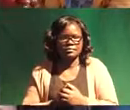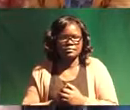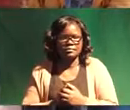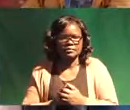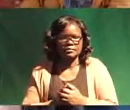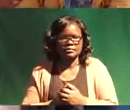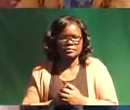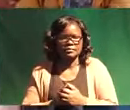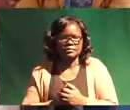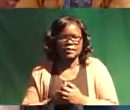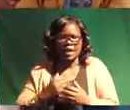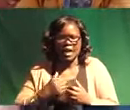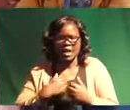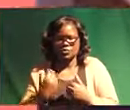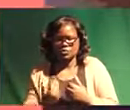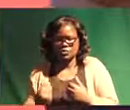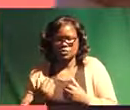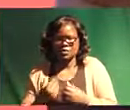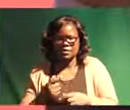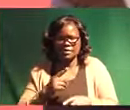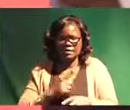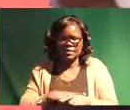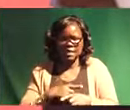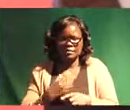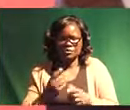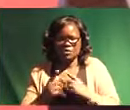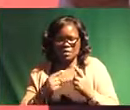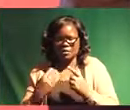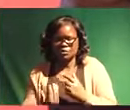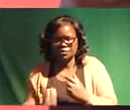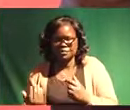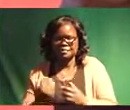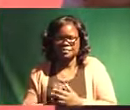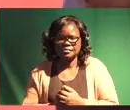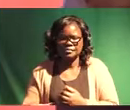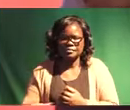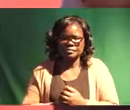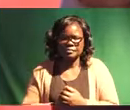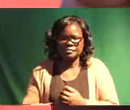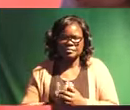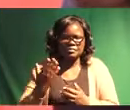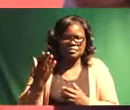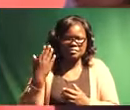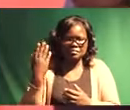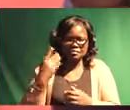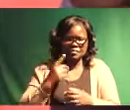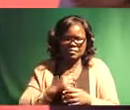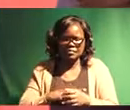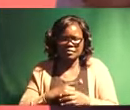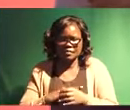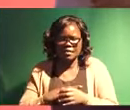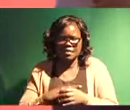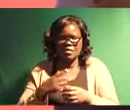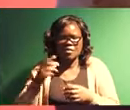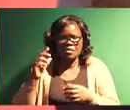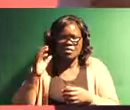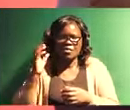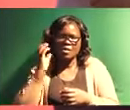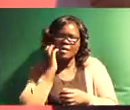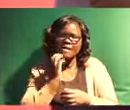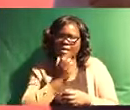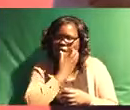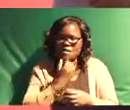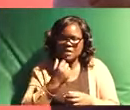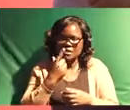mimi ni mwenye watoto. All the time here I talk about children. Wazamani wakati wa President Jomo Kenyatta walikuwa nasema